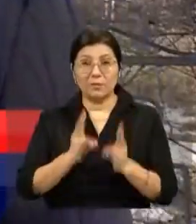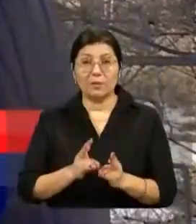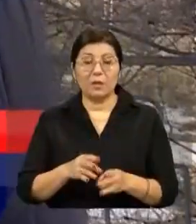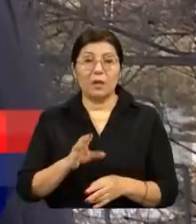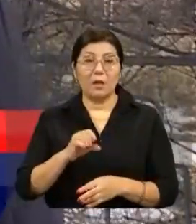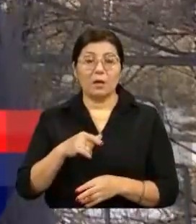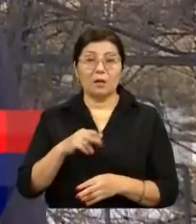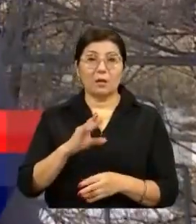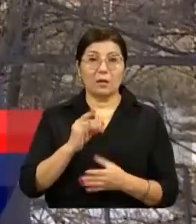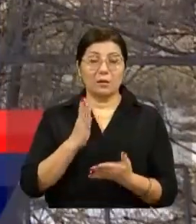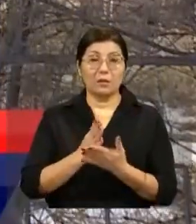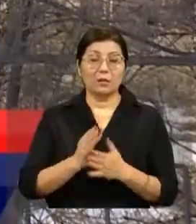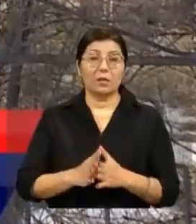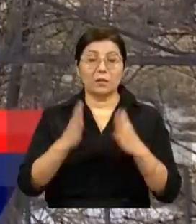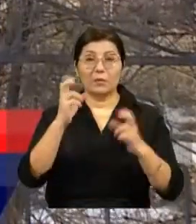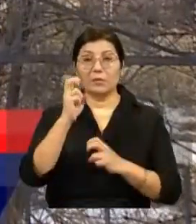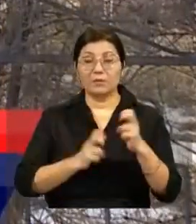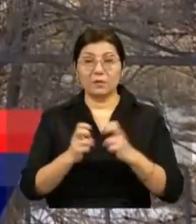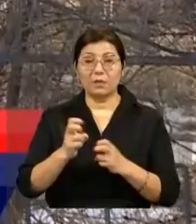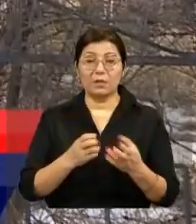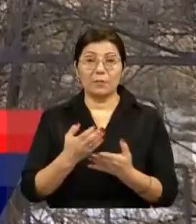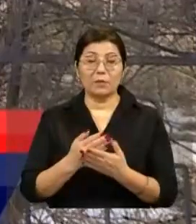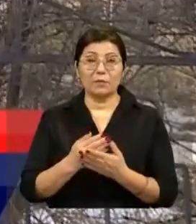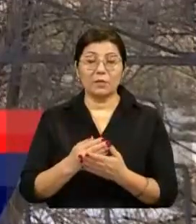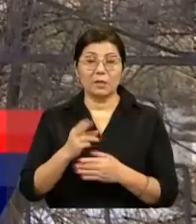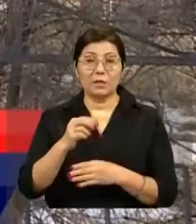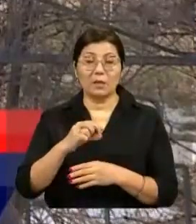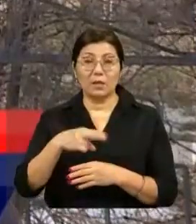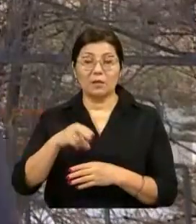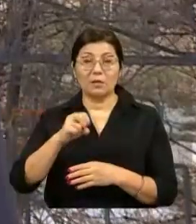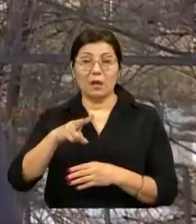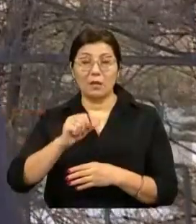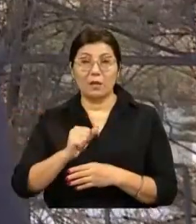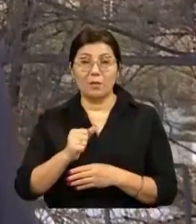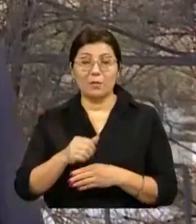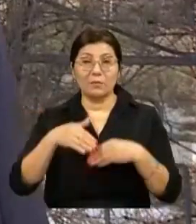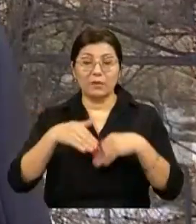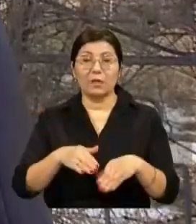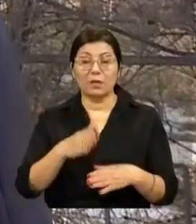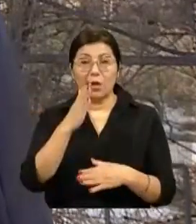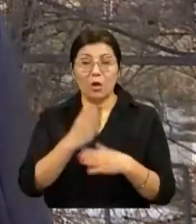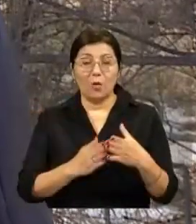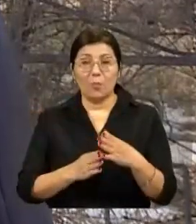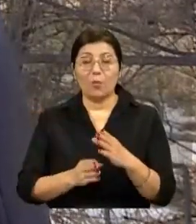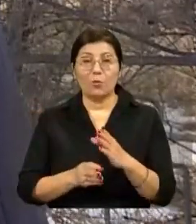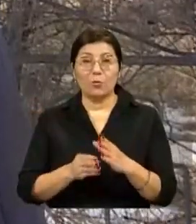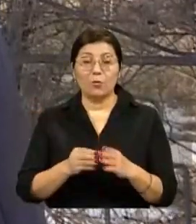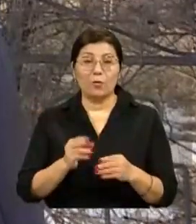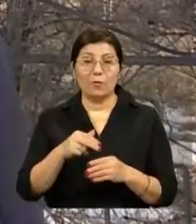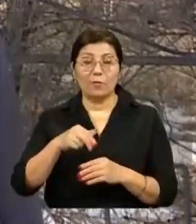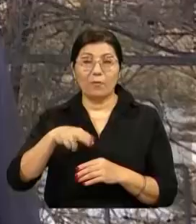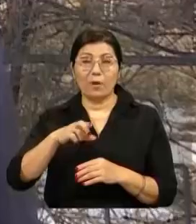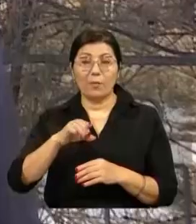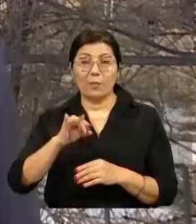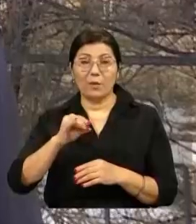Каргалинском районе имеются крупные перерабатывающие предприятия. Так, формирование Кендала ТАСС производят в год 8 тонн полуфабрикатов и подсолнечное масло объемом